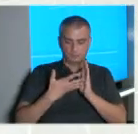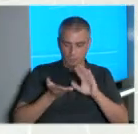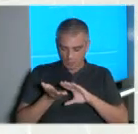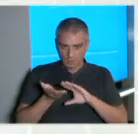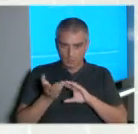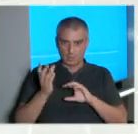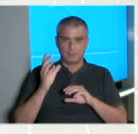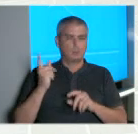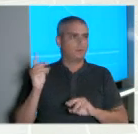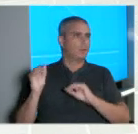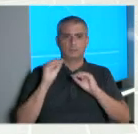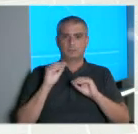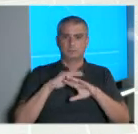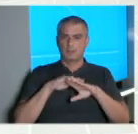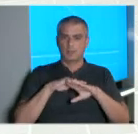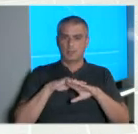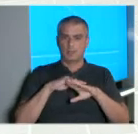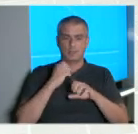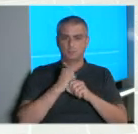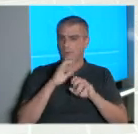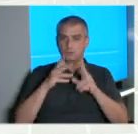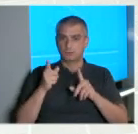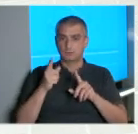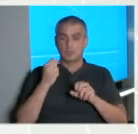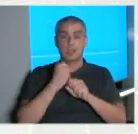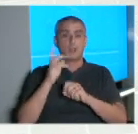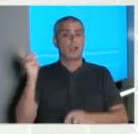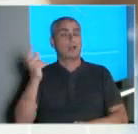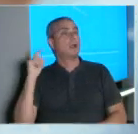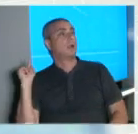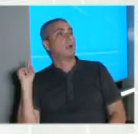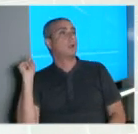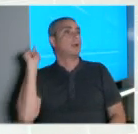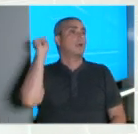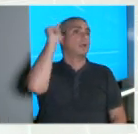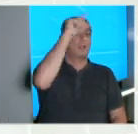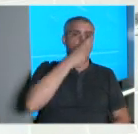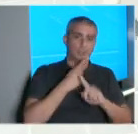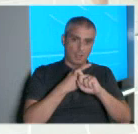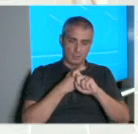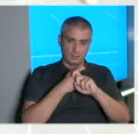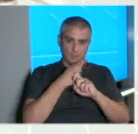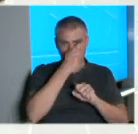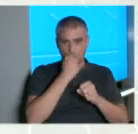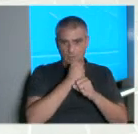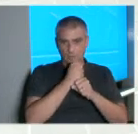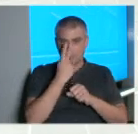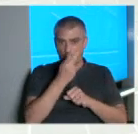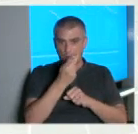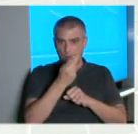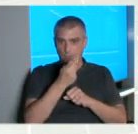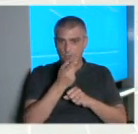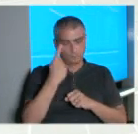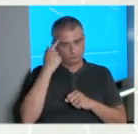וסיטי, לא, נמדה לי אחד מהמחשבים, לא, הטיסו אותו לנהריה, ושם ראו, אתה